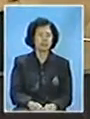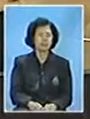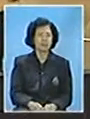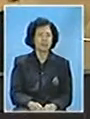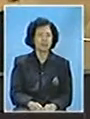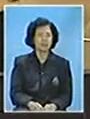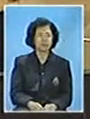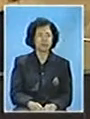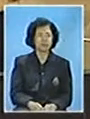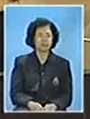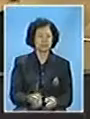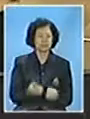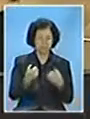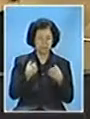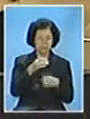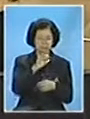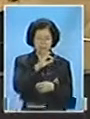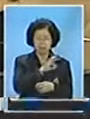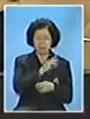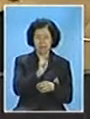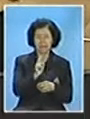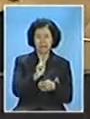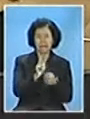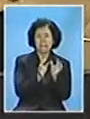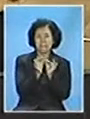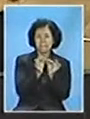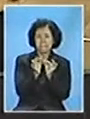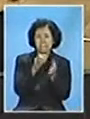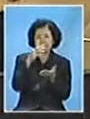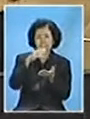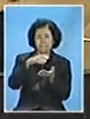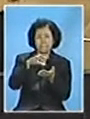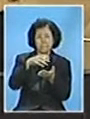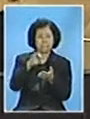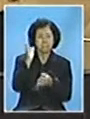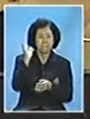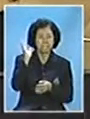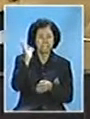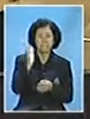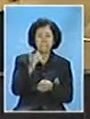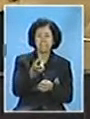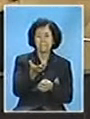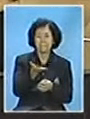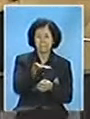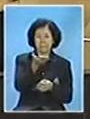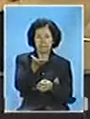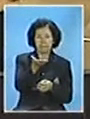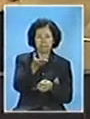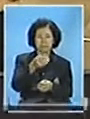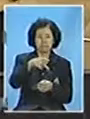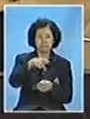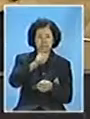ค่ะมีท่านสมาชิกจะอภิปรายนะคะเชิญท่านอาจารย์ประเสริฐค่ะ